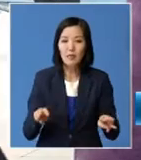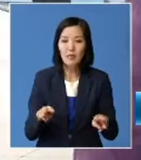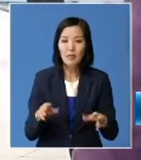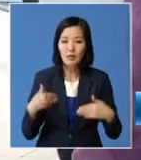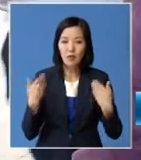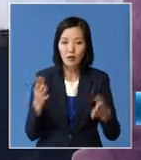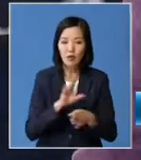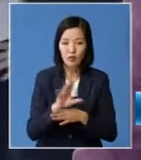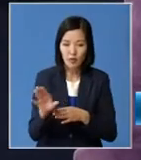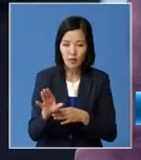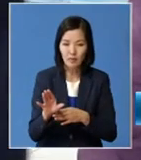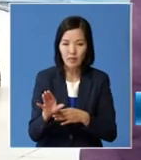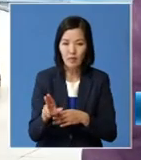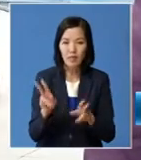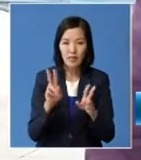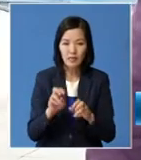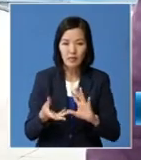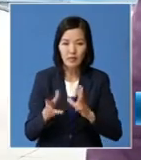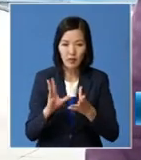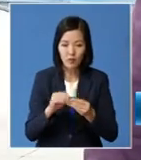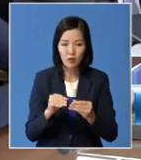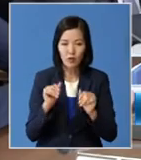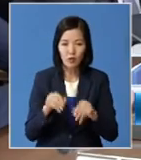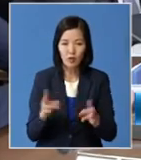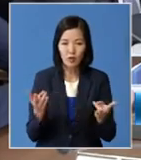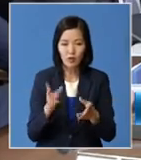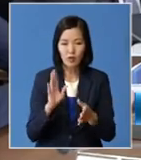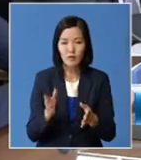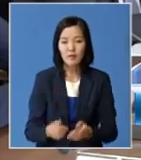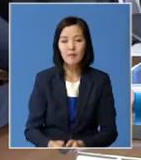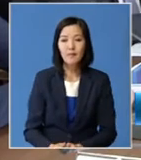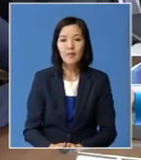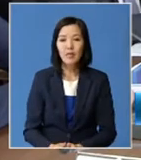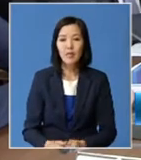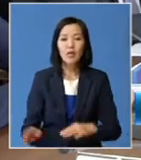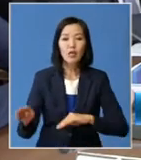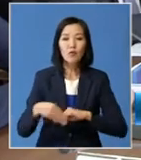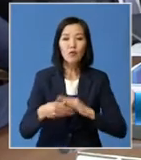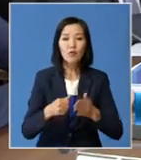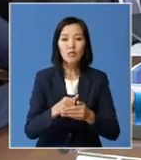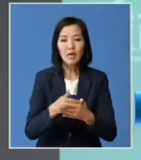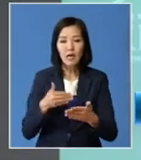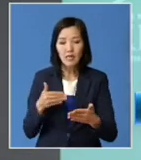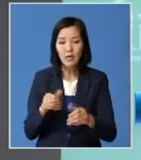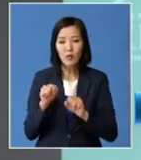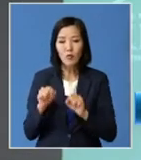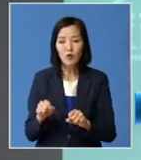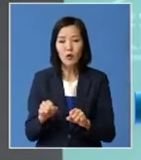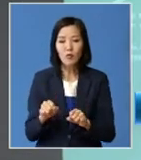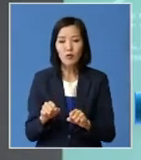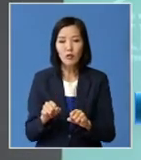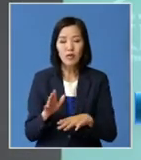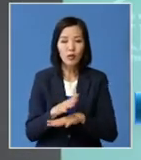сауал жолдаймыз. Жан жақты сараптап барып, қорытынды шығару керек. Жемқорлықтың алдын алу мақсатында құрылған бұл топ қоғам белсенділерінен